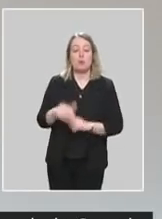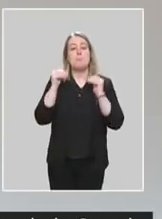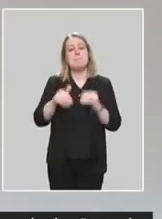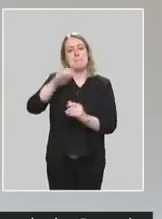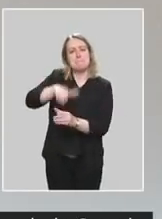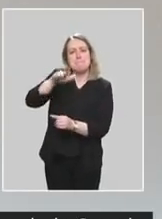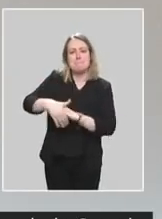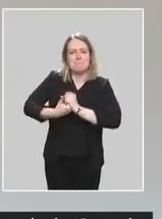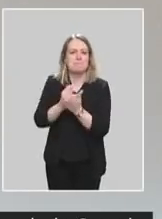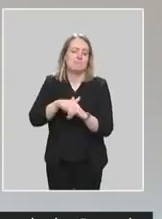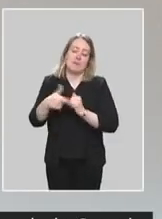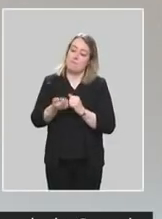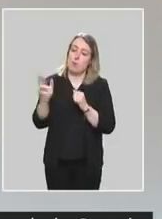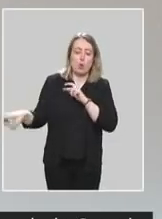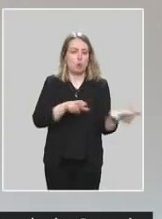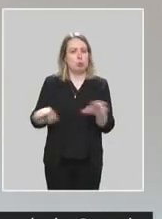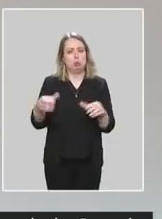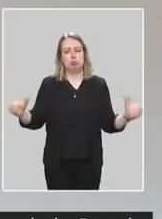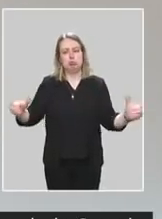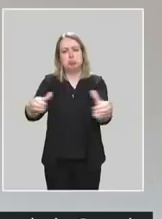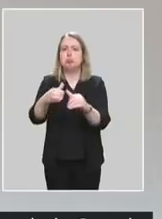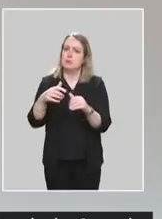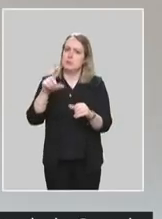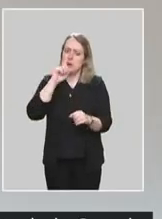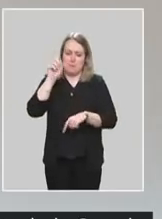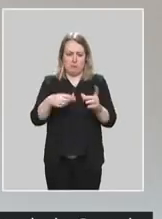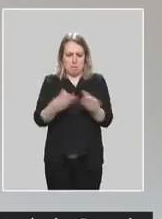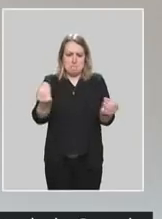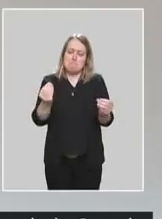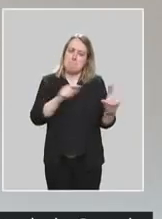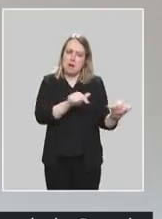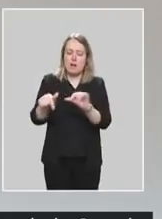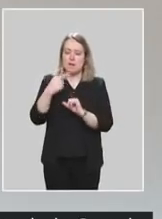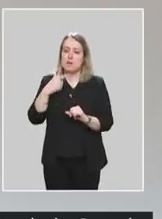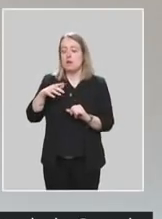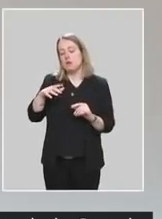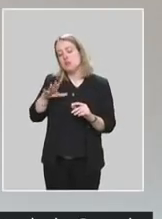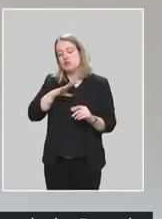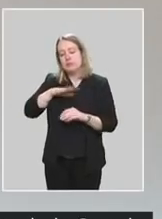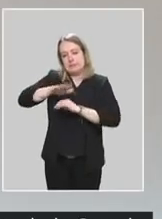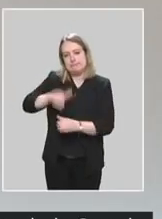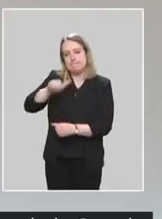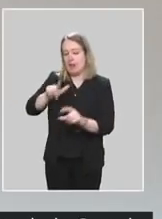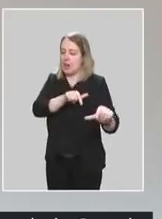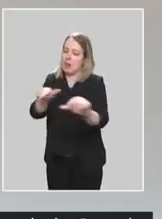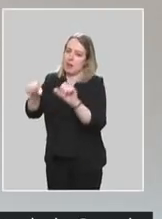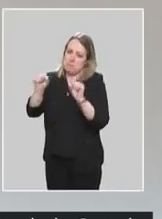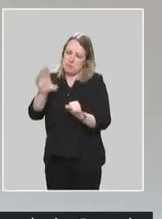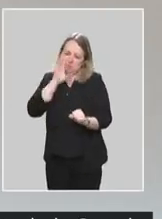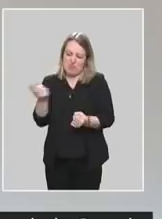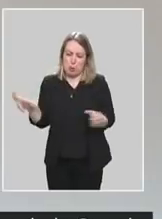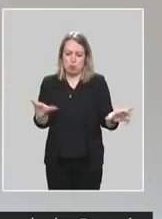retour partout. On constate qu'il a parfois disparu de certains endroits. Nous ne manquons clairement pas de gel, donc il nous faut en consommer un